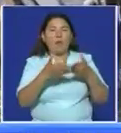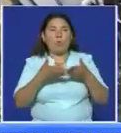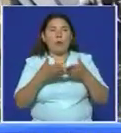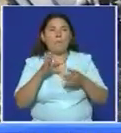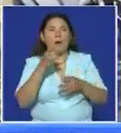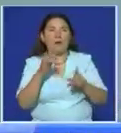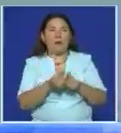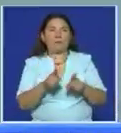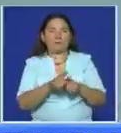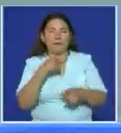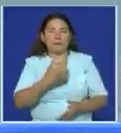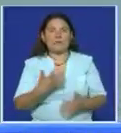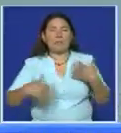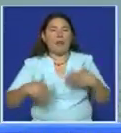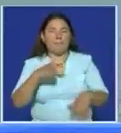«Байда».